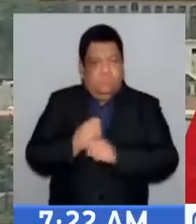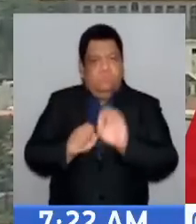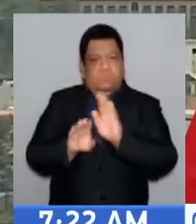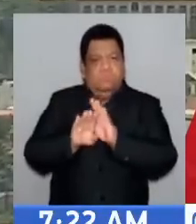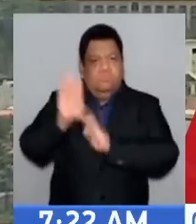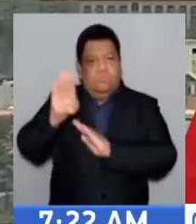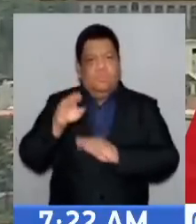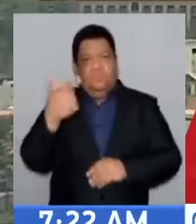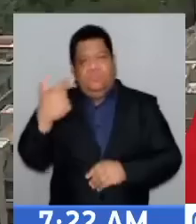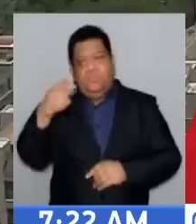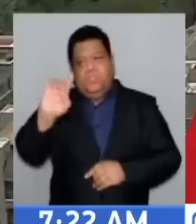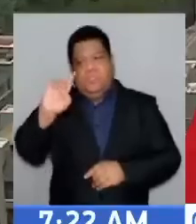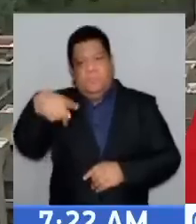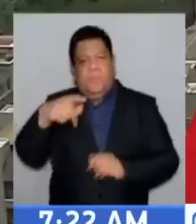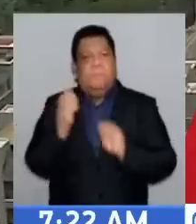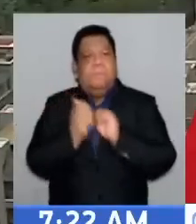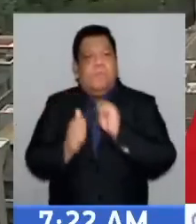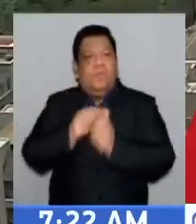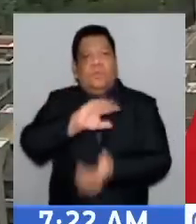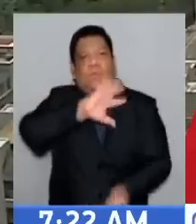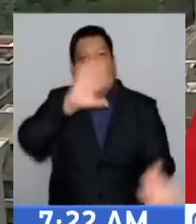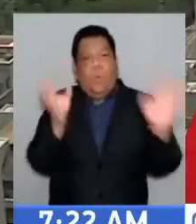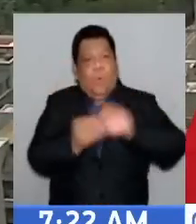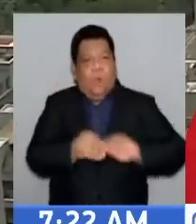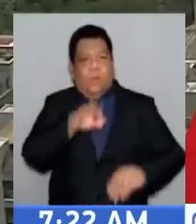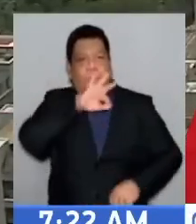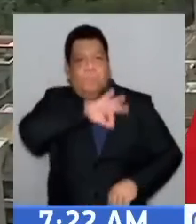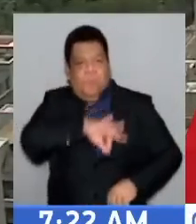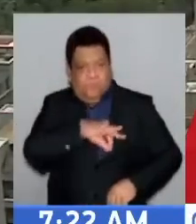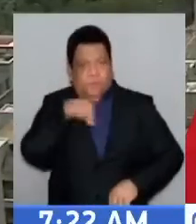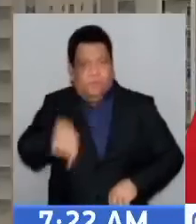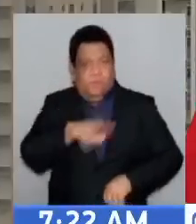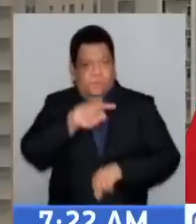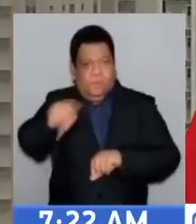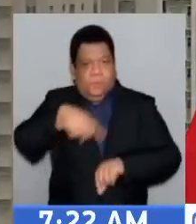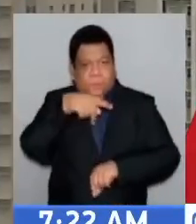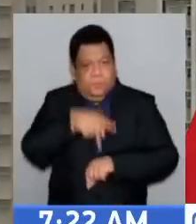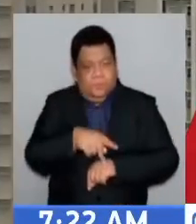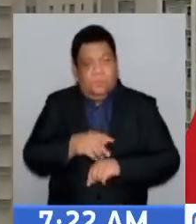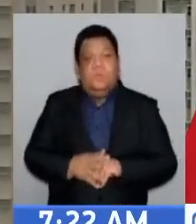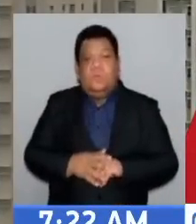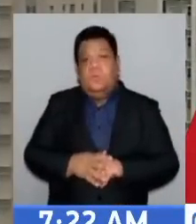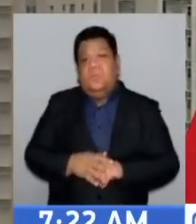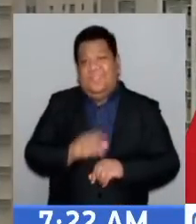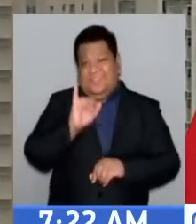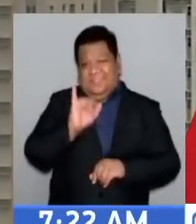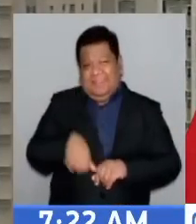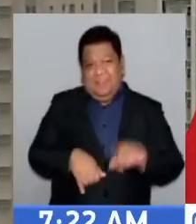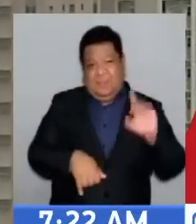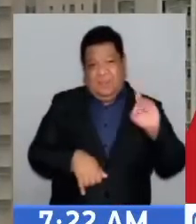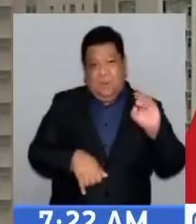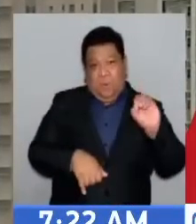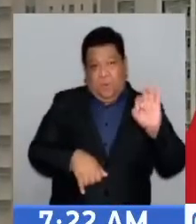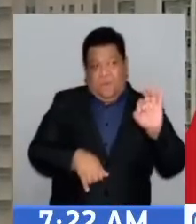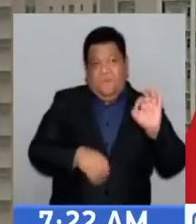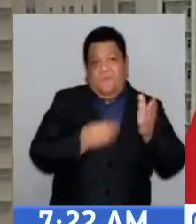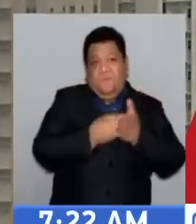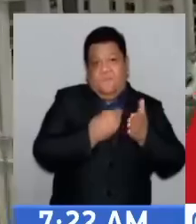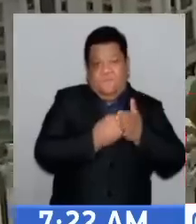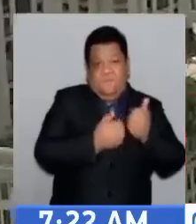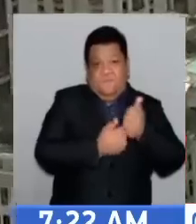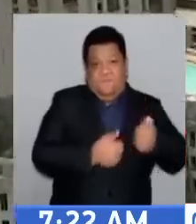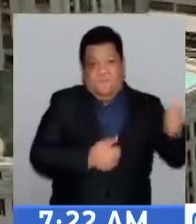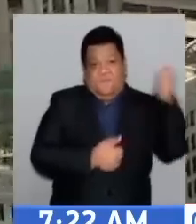sa 2022. Sinabi raw ito ni Finance Secretary Benjamin Diokno na inaasahang mas mataas pa ito sa